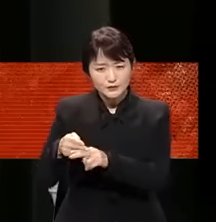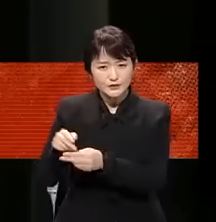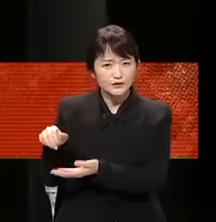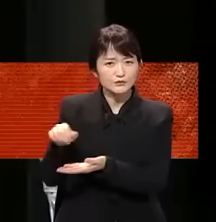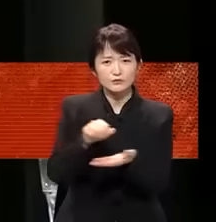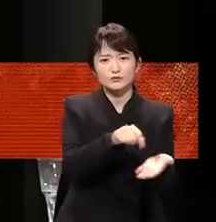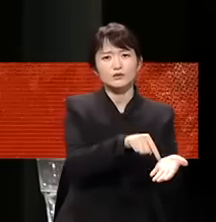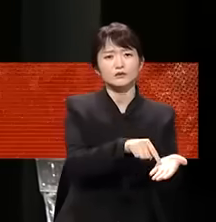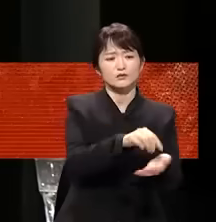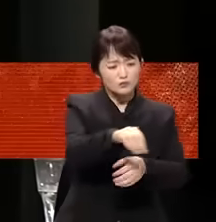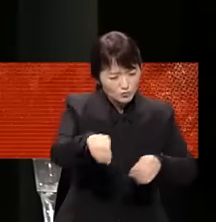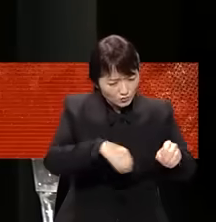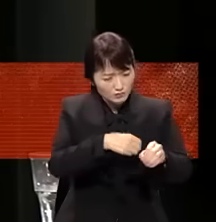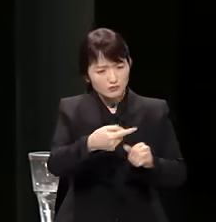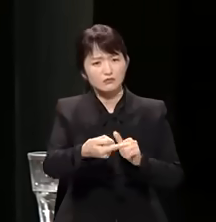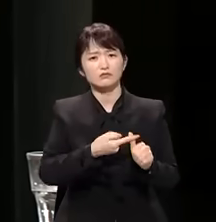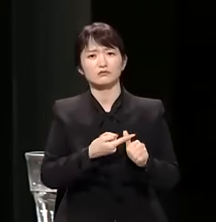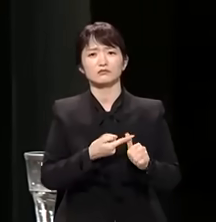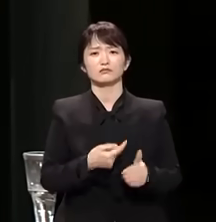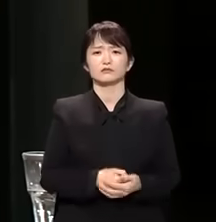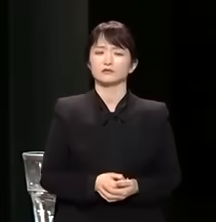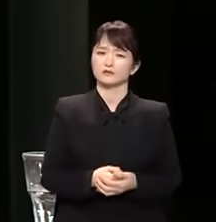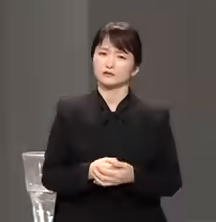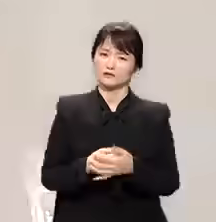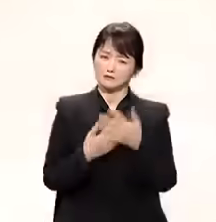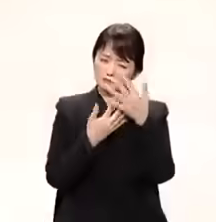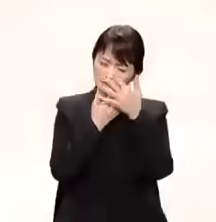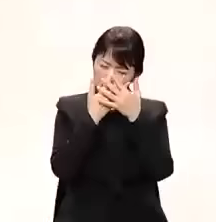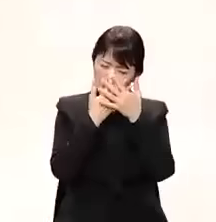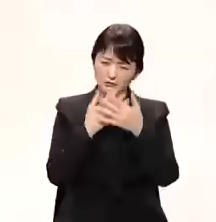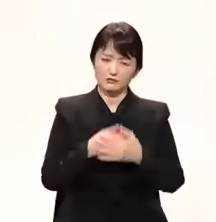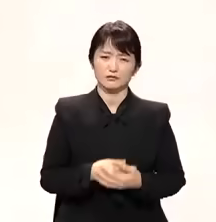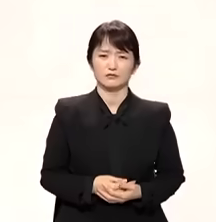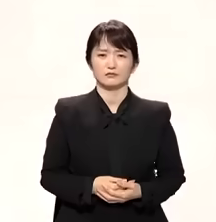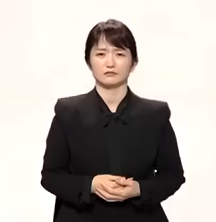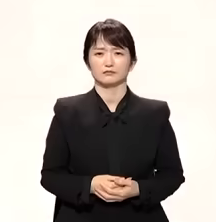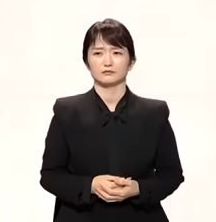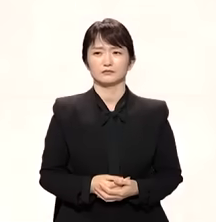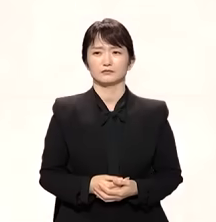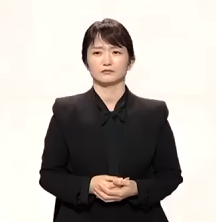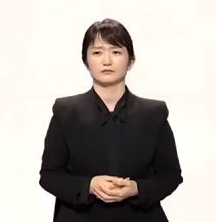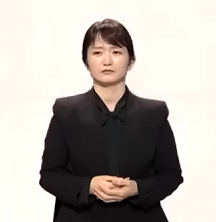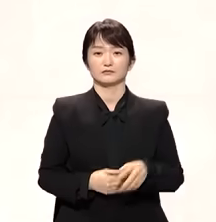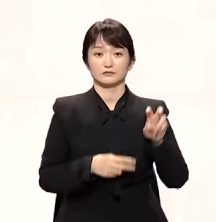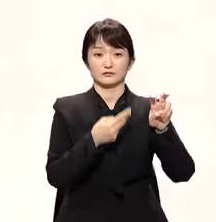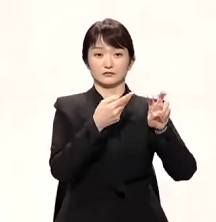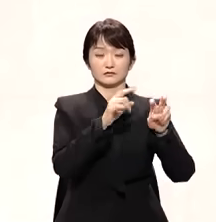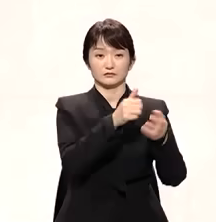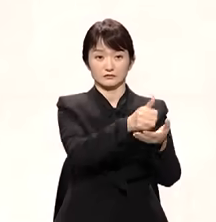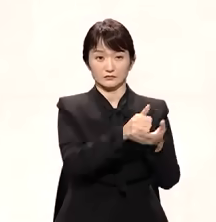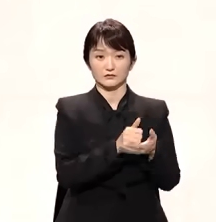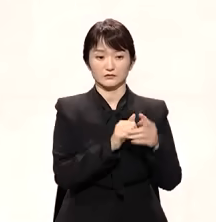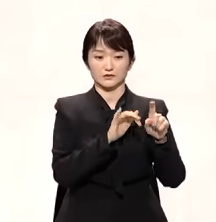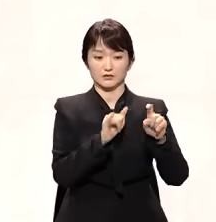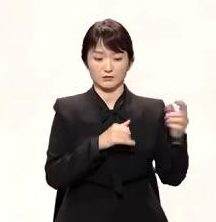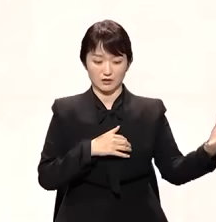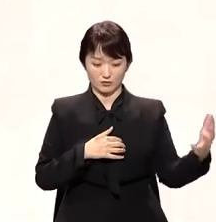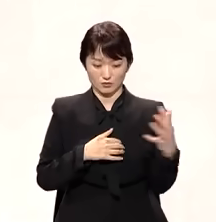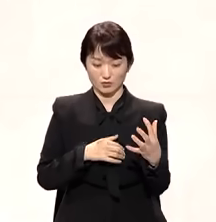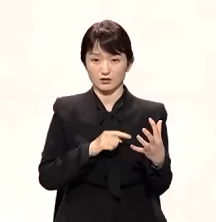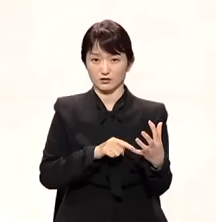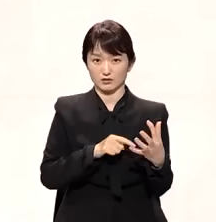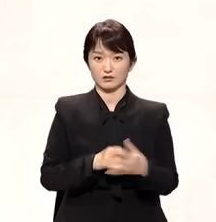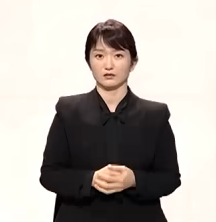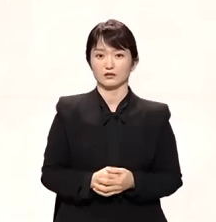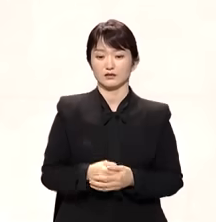오히려 저런다네 아 애매하네요 왜냐면이 20대의 손님들 열 명이 들어와서